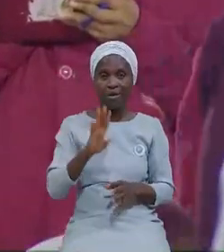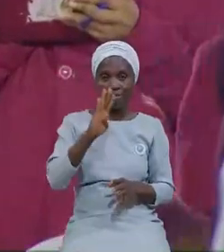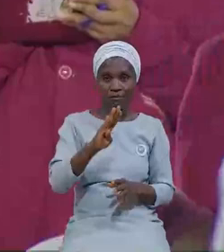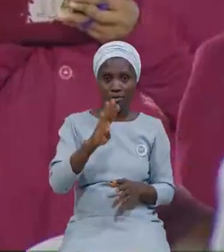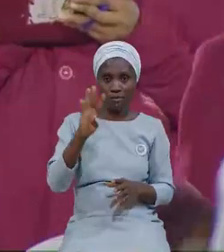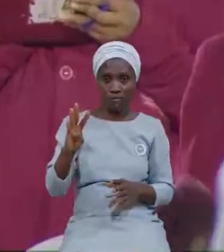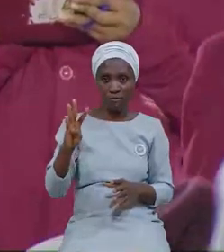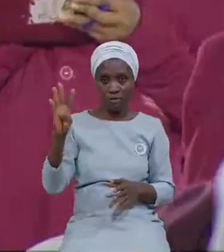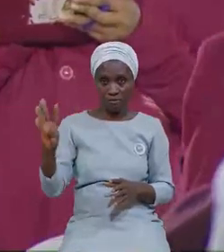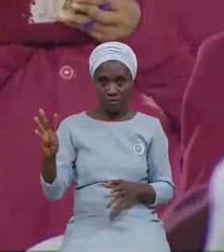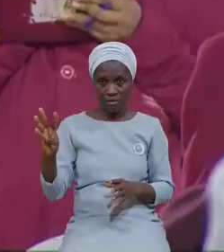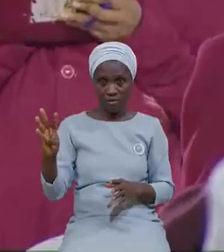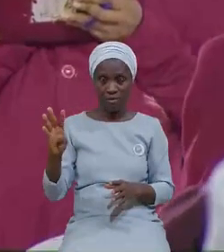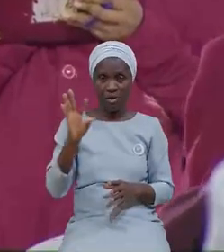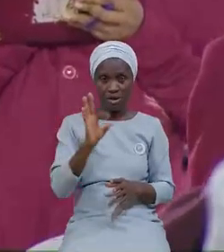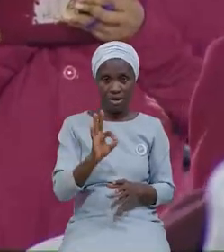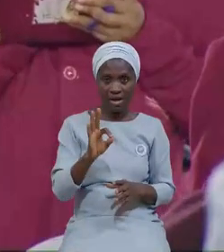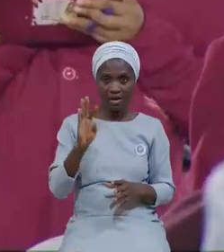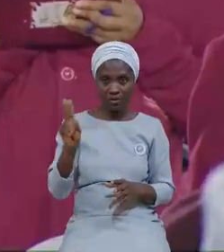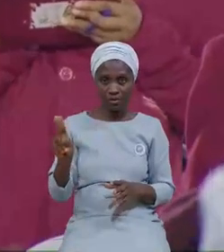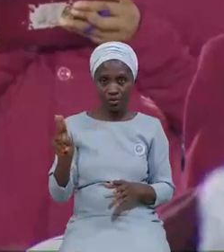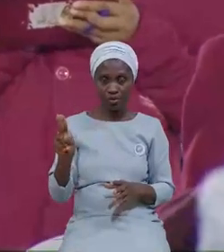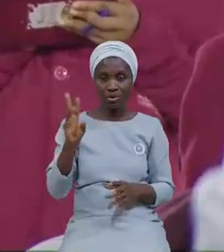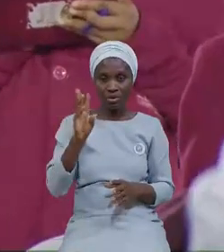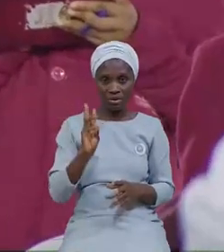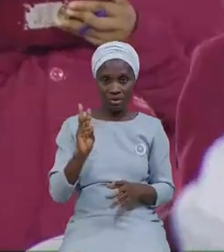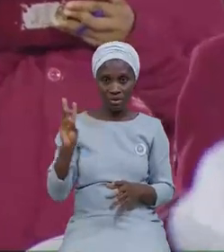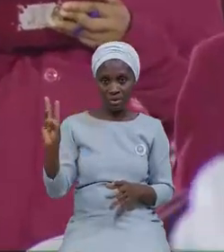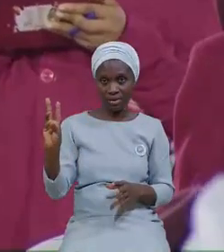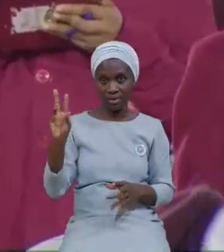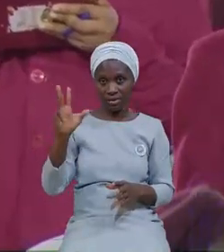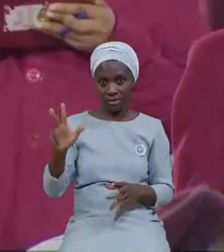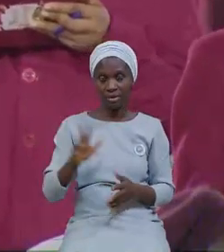54 44 92